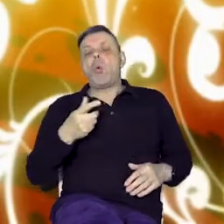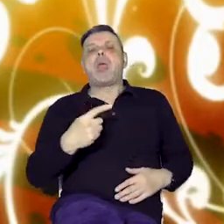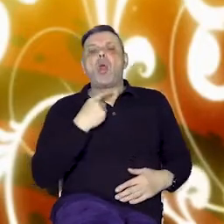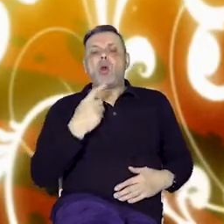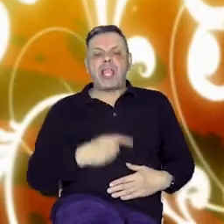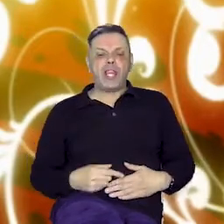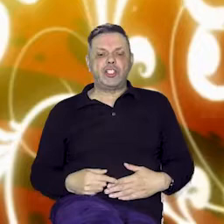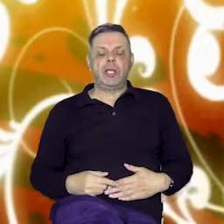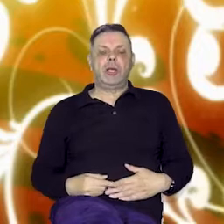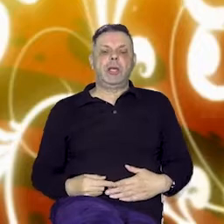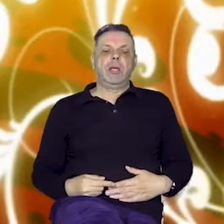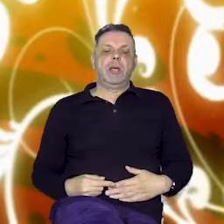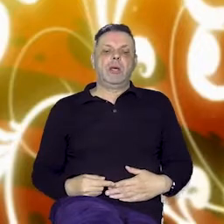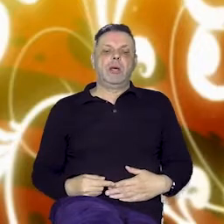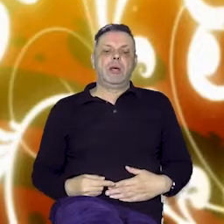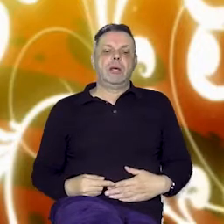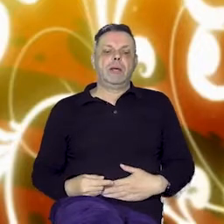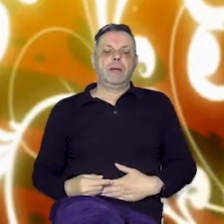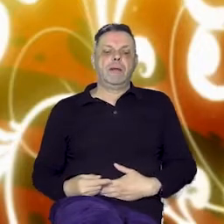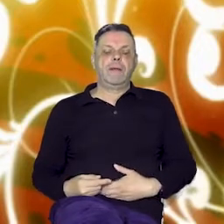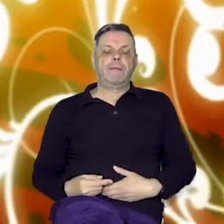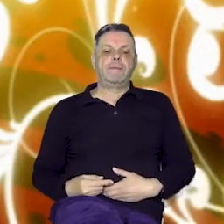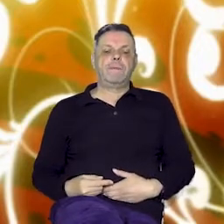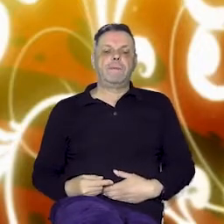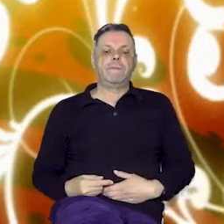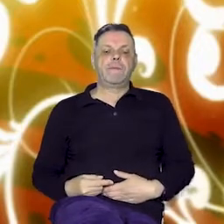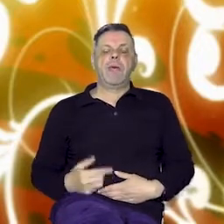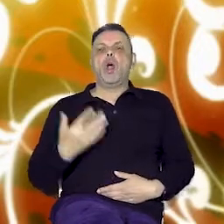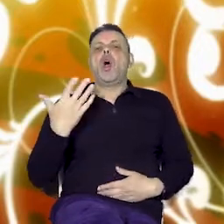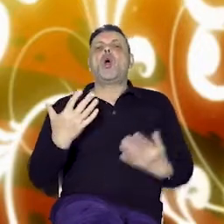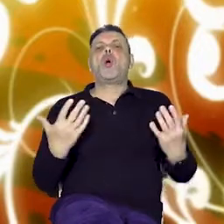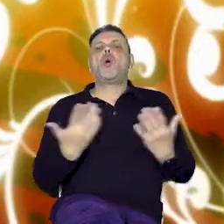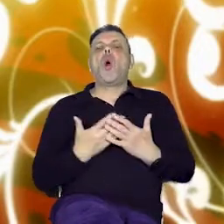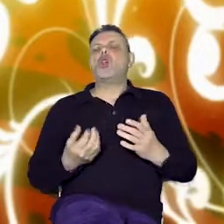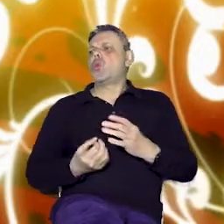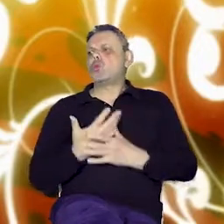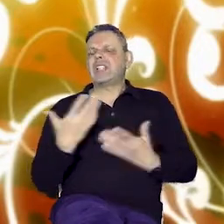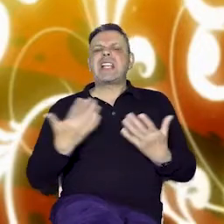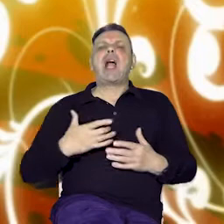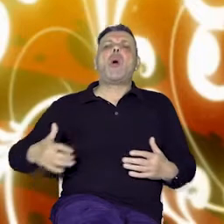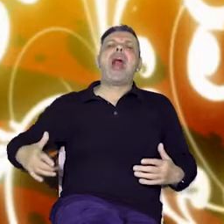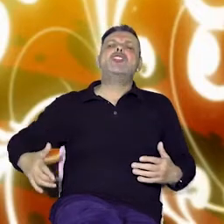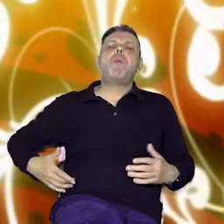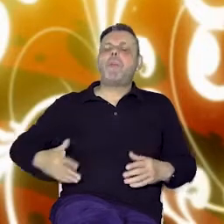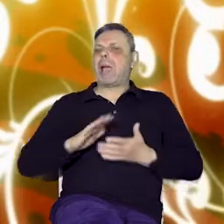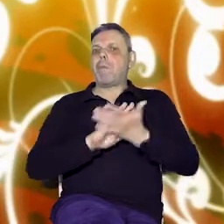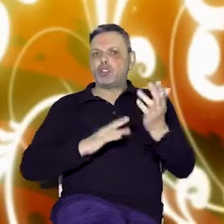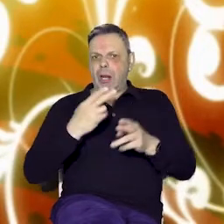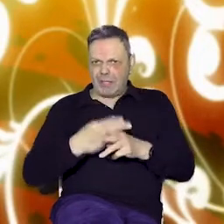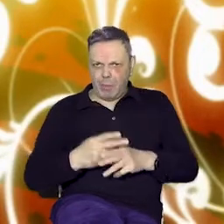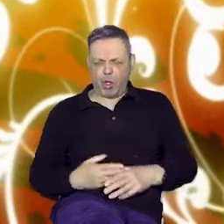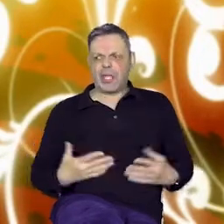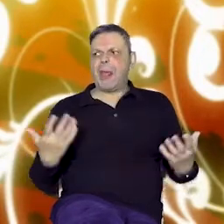znači da mi kažete, ko što ste sve već rekli, koji su to uzroci kako naš bubreg počne oboljevati, koji